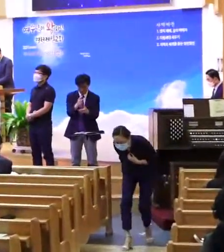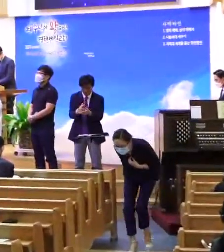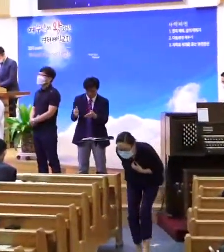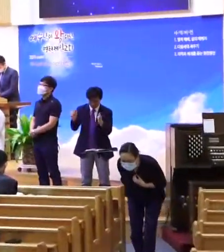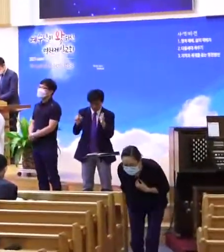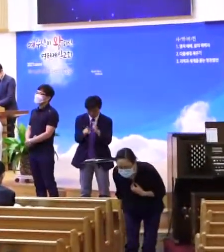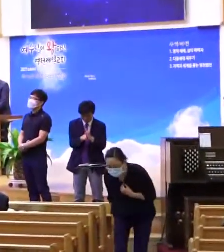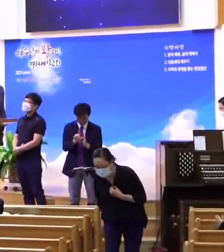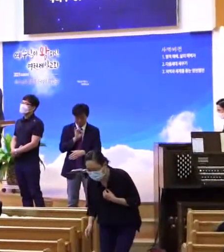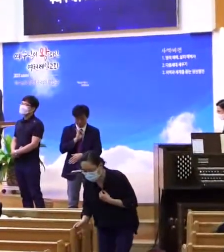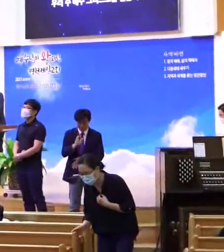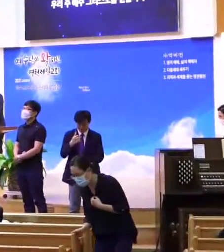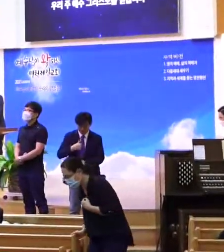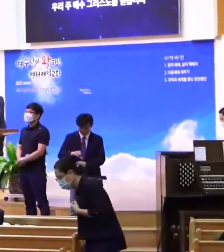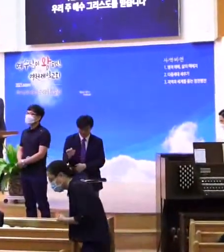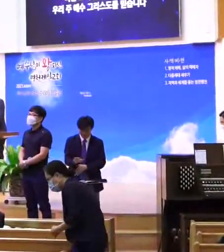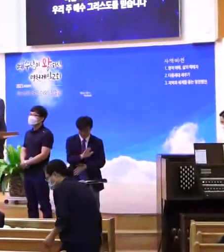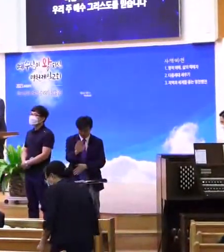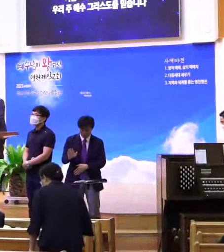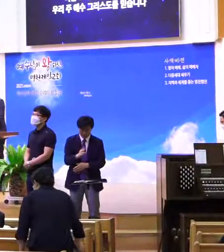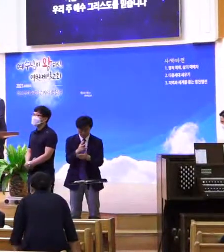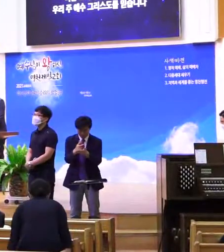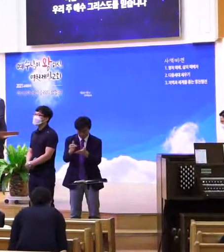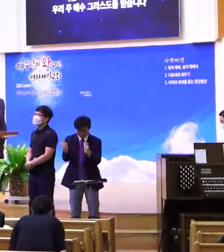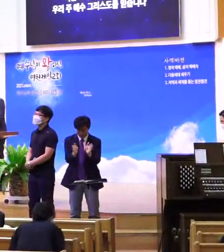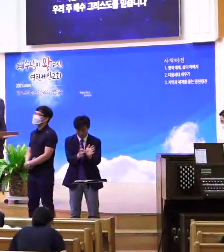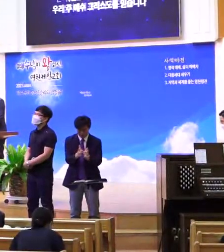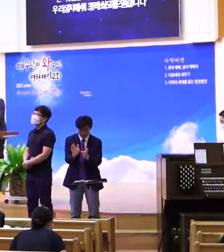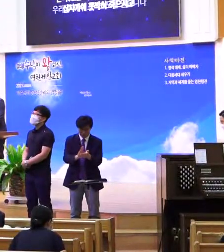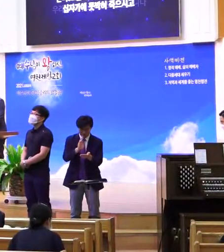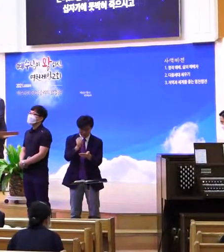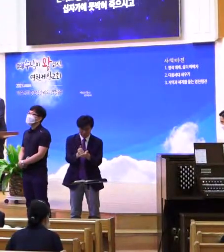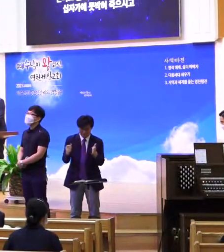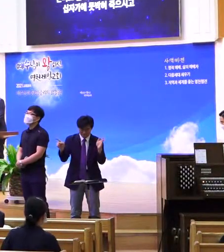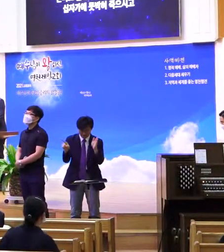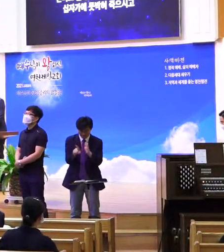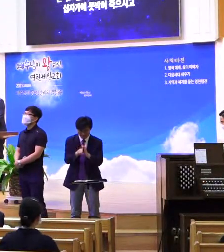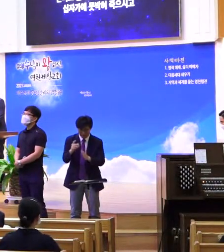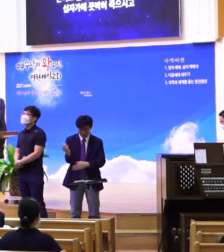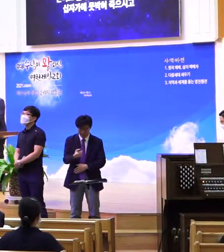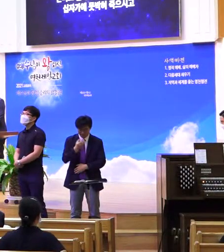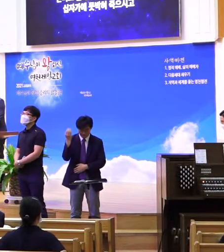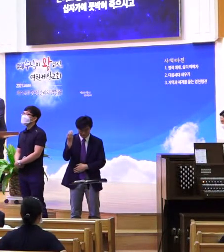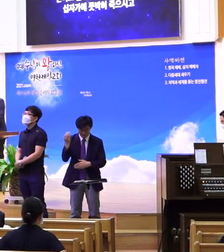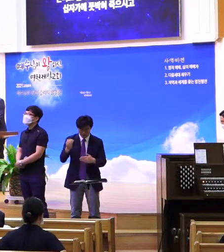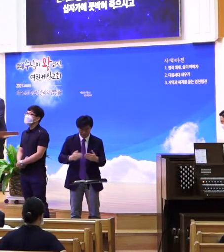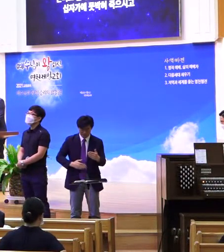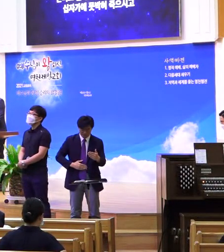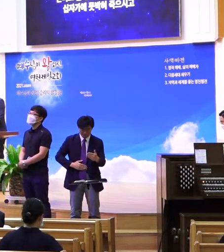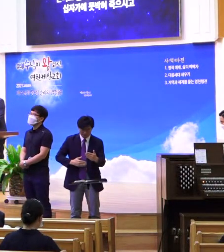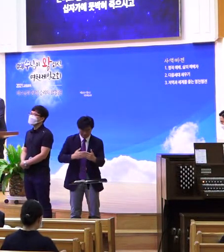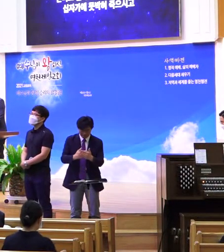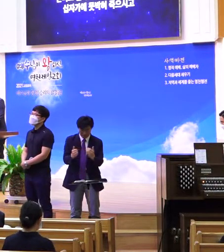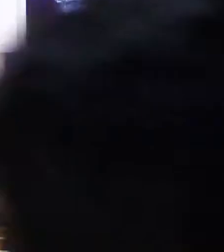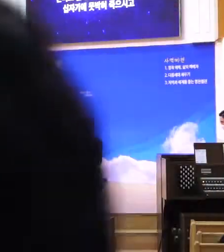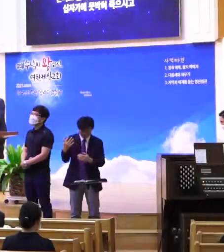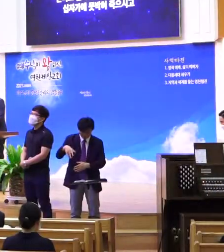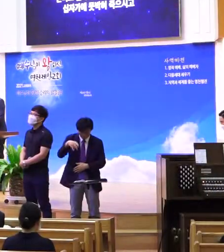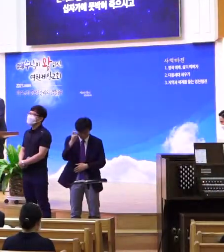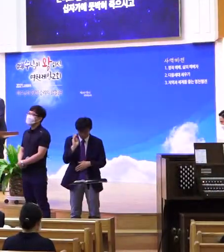그의 유일하신 아들 우리 주 예수 그리스도를 믿습니다. 그는 성령으로 잉태되어 동정녀